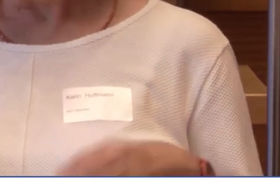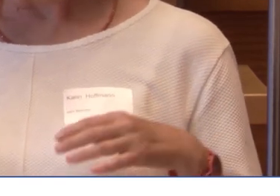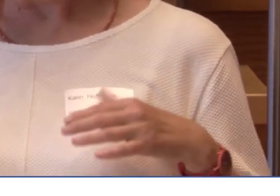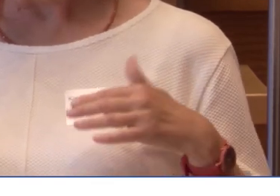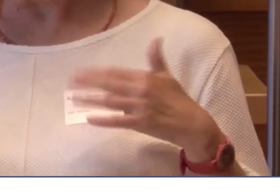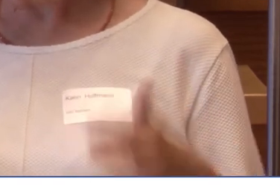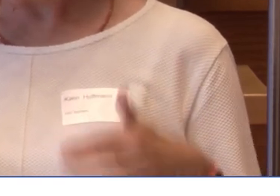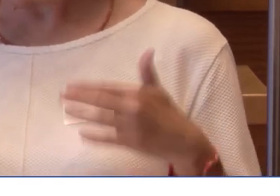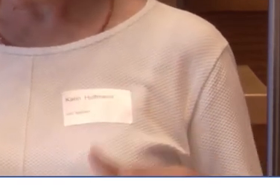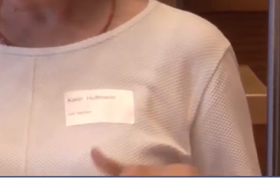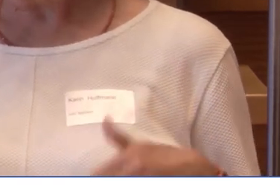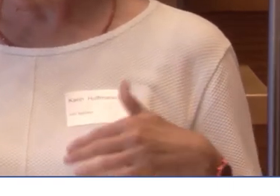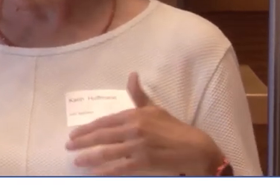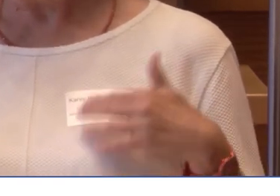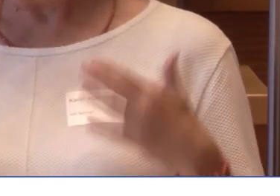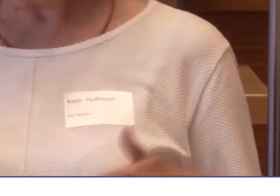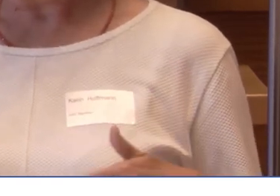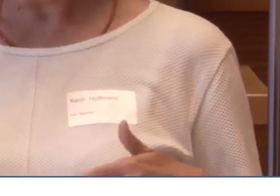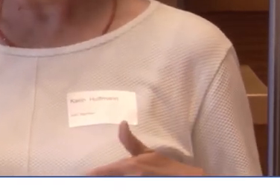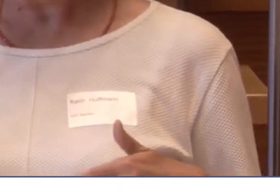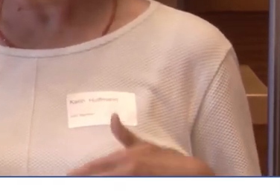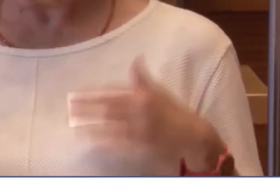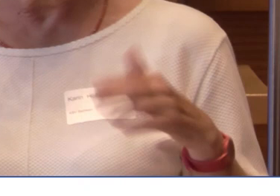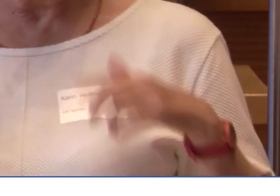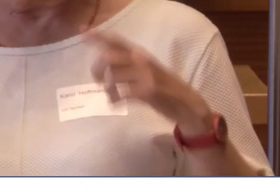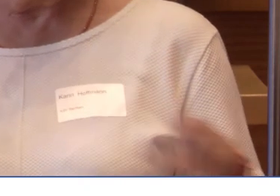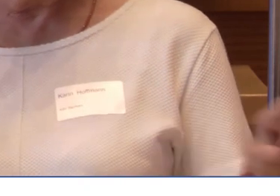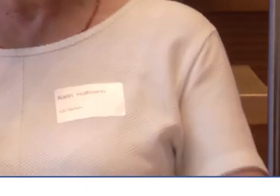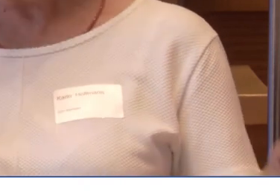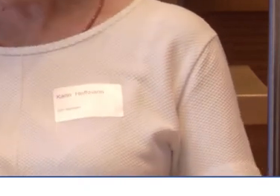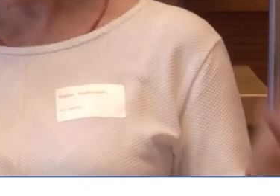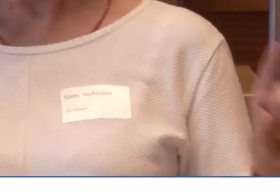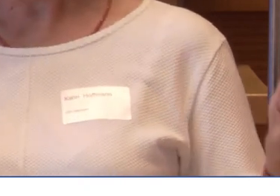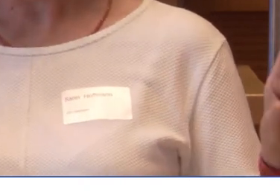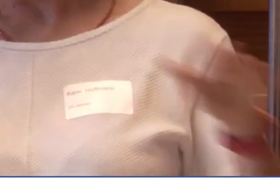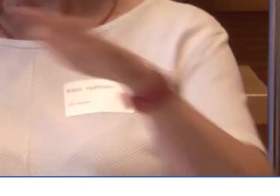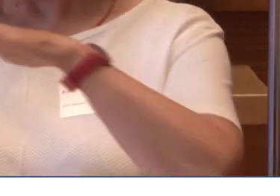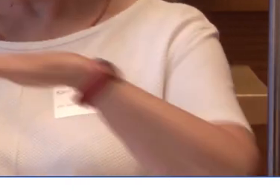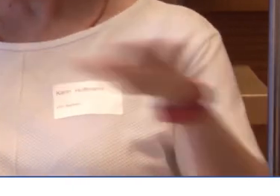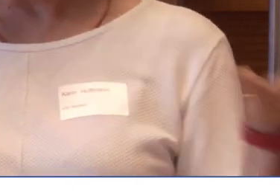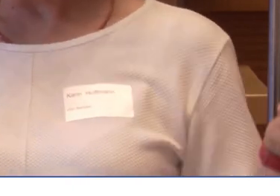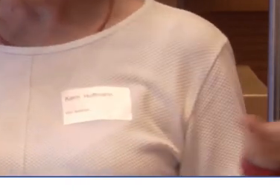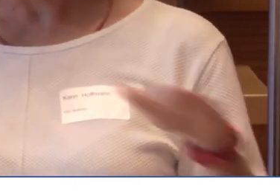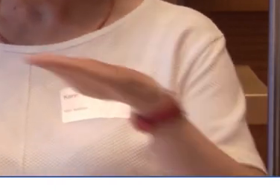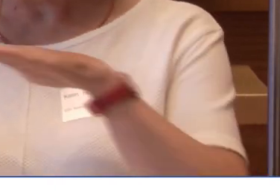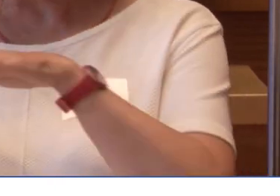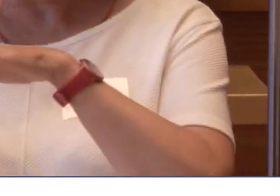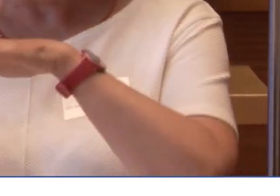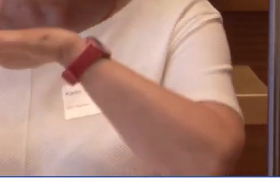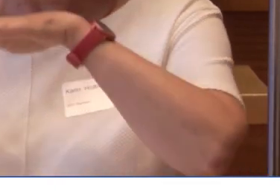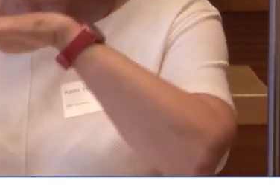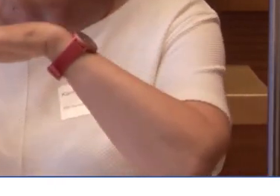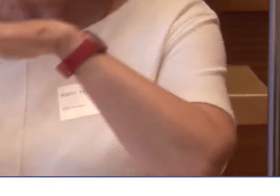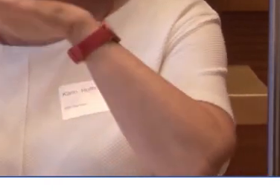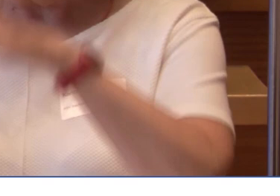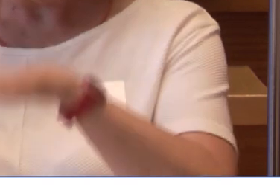und das große Verständnis das gemeinsame Verständnis eigentlich durch die Handreichung erstmal gekommen wo man gesagt